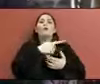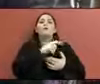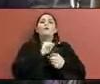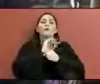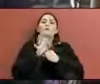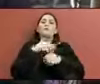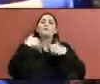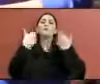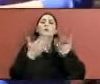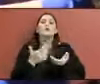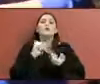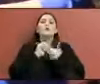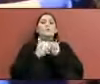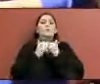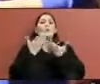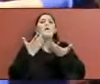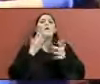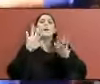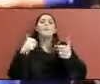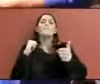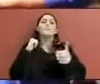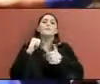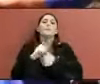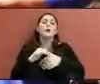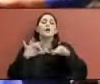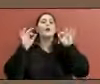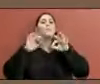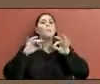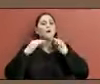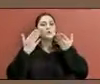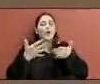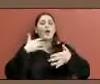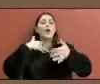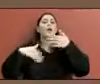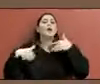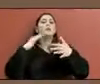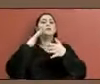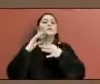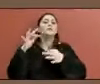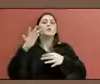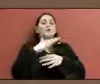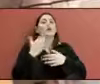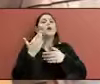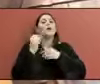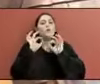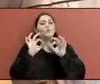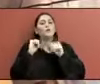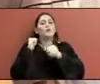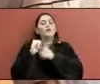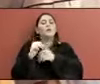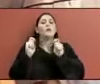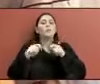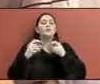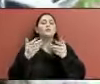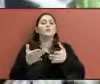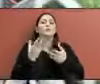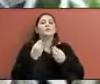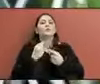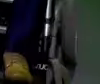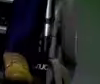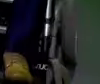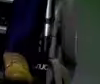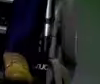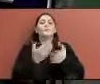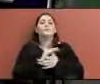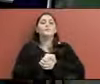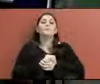sanatsal, sporsal faaliyetlerimizle yine sahadayız. Engelli bireylere mutlaka ulaştıracağız hizmetleri. Çok teşekkür ederim Sayın